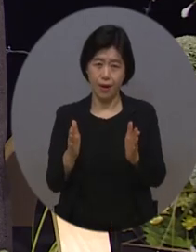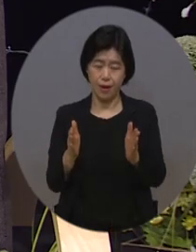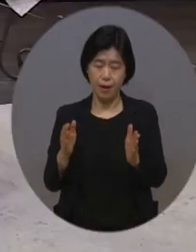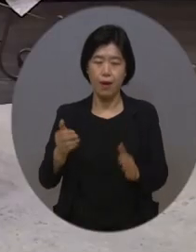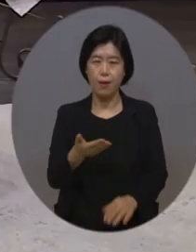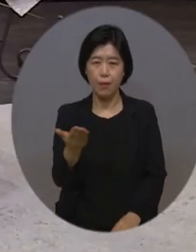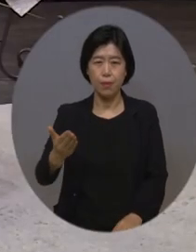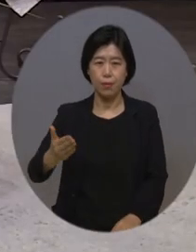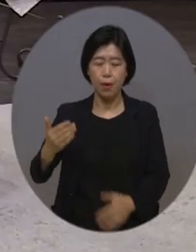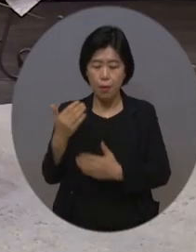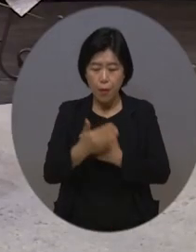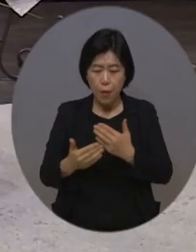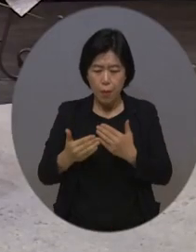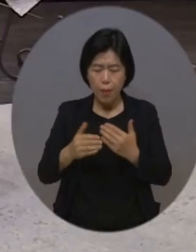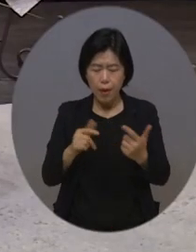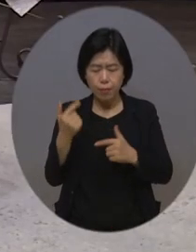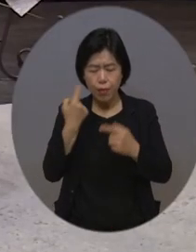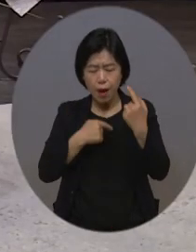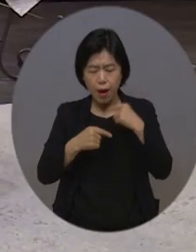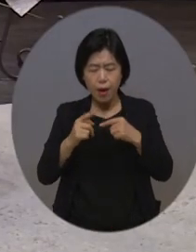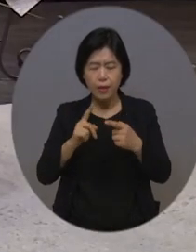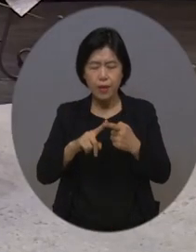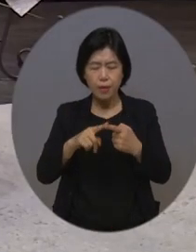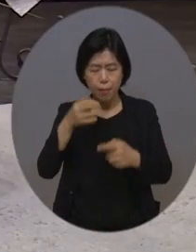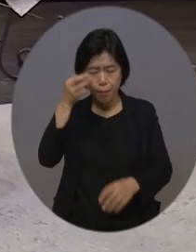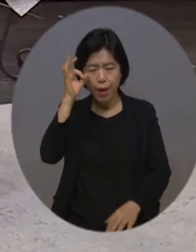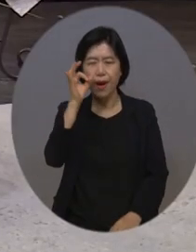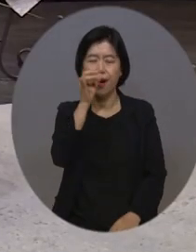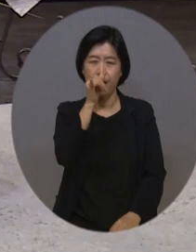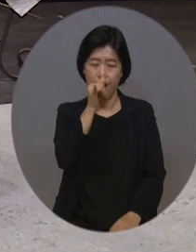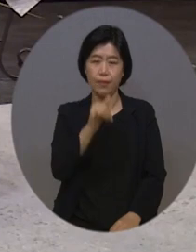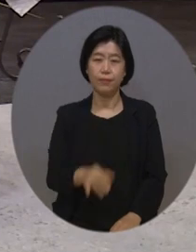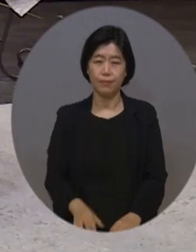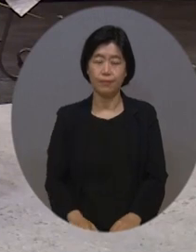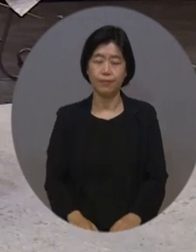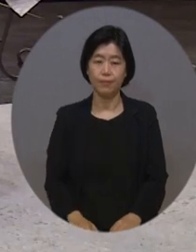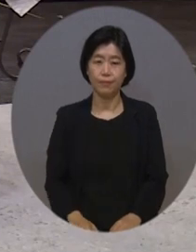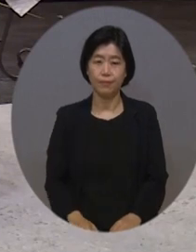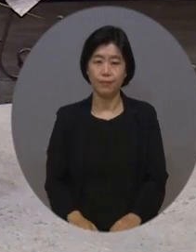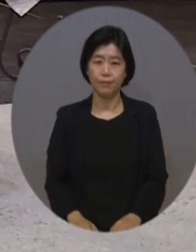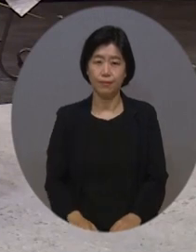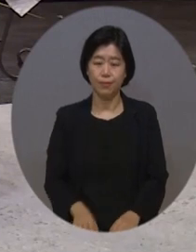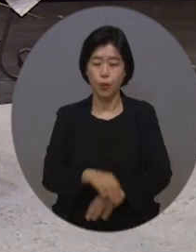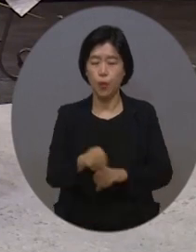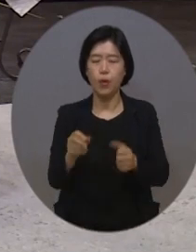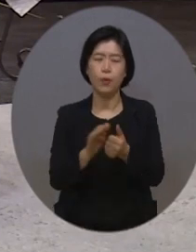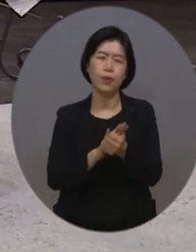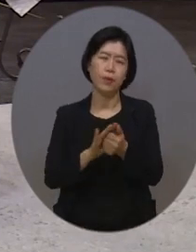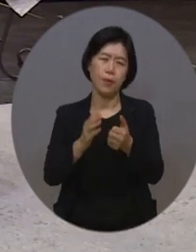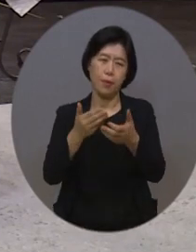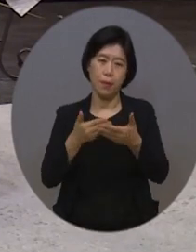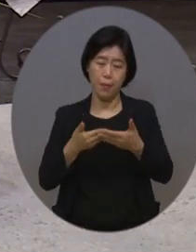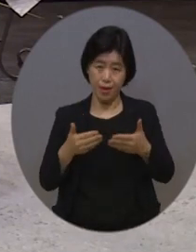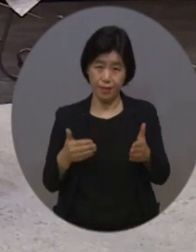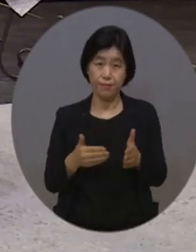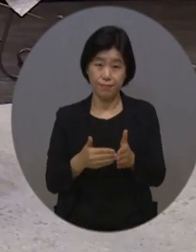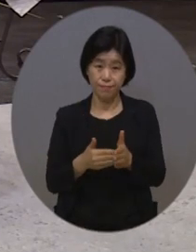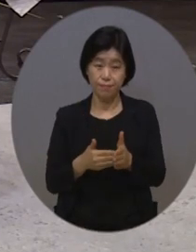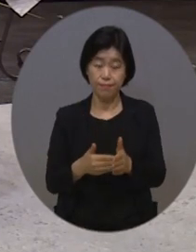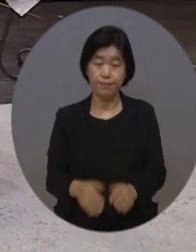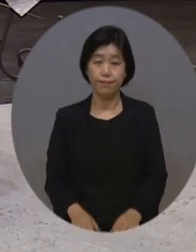상은터입니다. 이때 어떤 느낌이 당신의 마음 한 곳을 쓰다듬어 주는 느낌이 들었다면 그